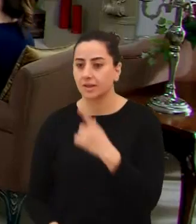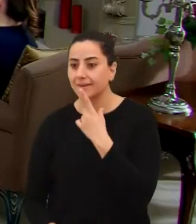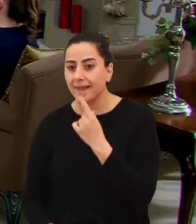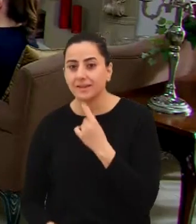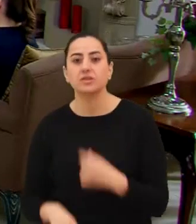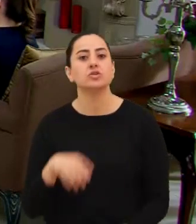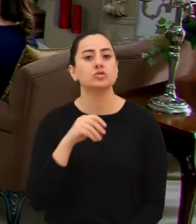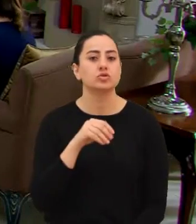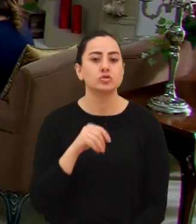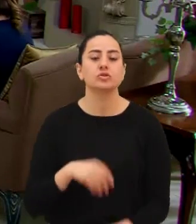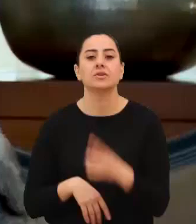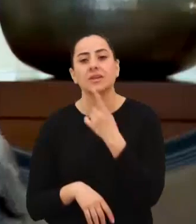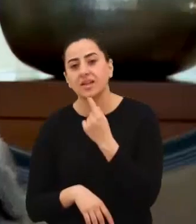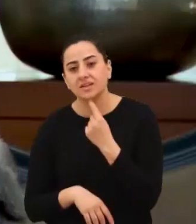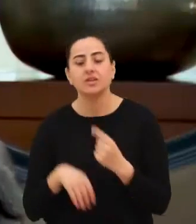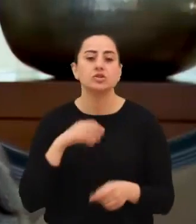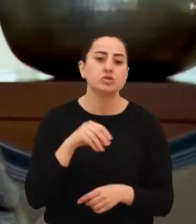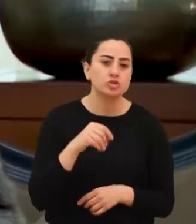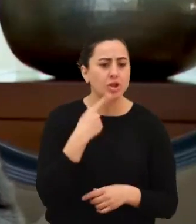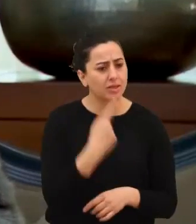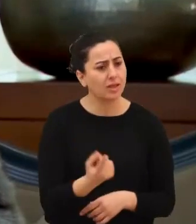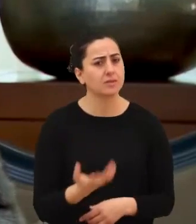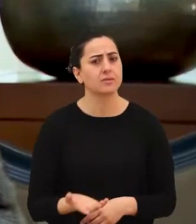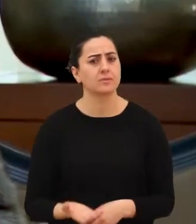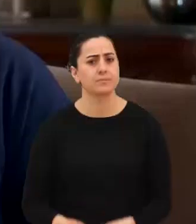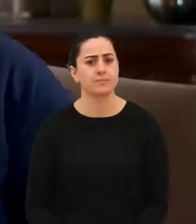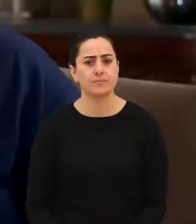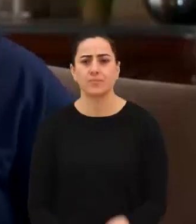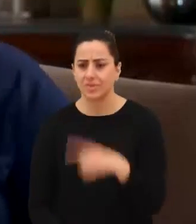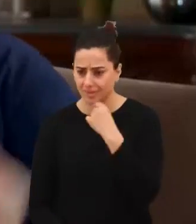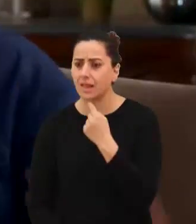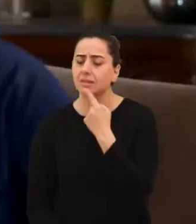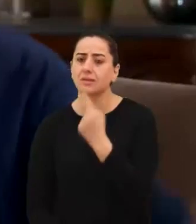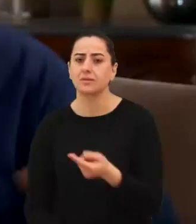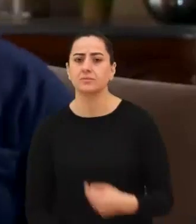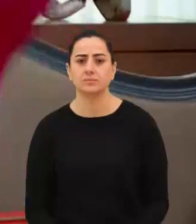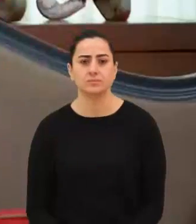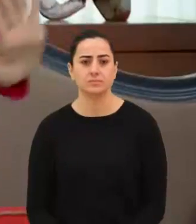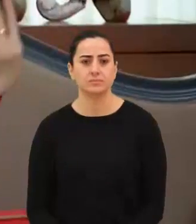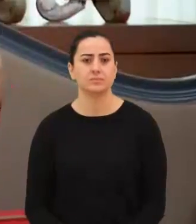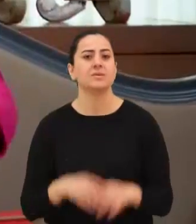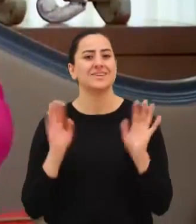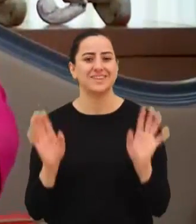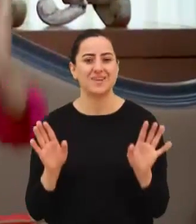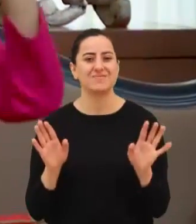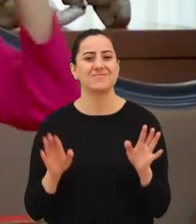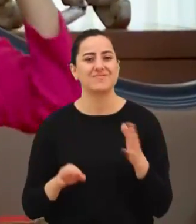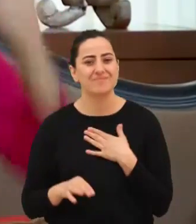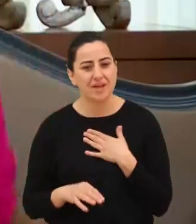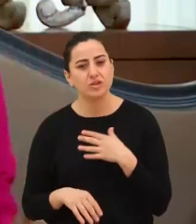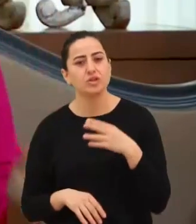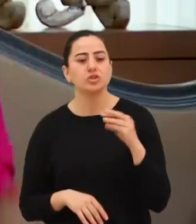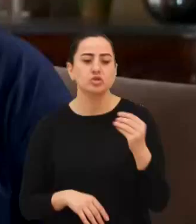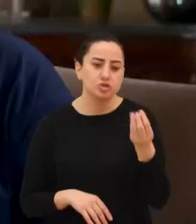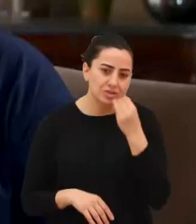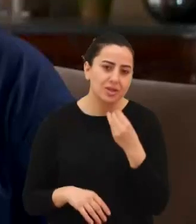canım. Tuzlu. Tatlı. Tuzlu dedim Bahadır Hanım. Tatlı dedim Serpil Hanım. Tamam. Ben hem